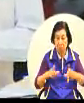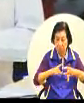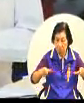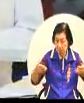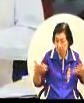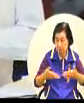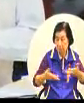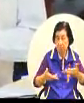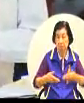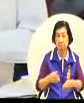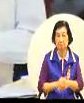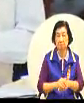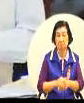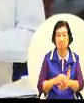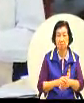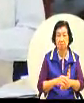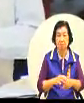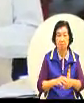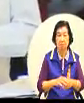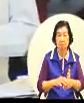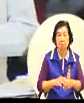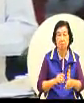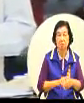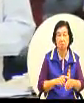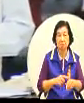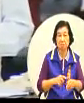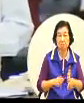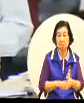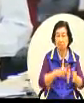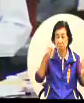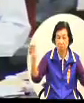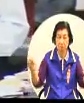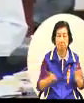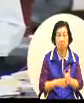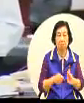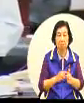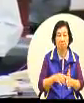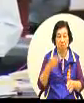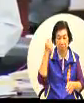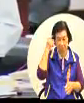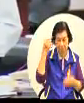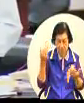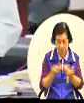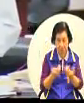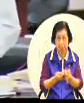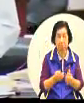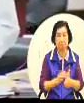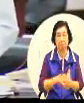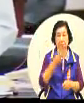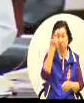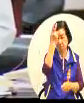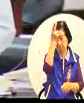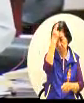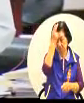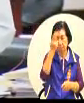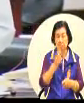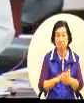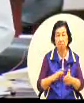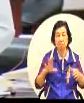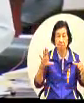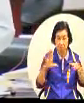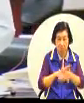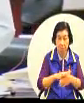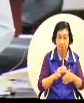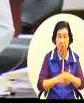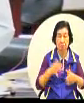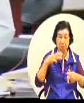自始至终我是反对增文水库夜溢引